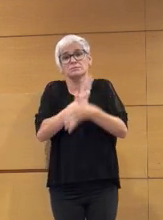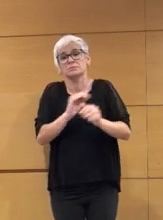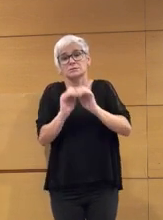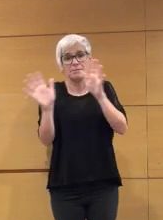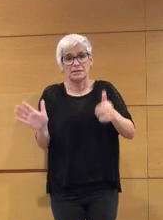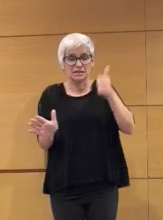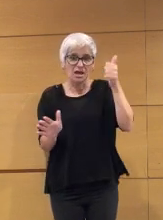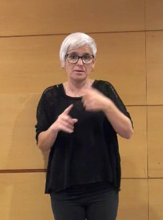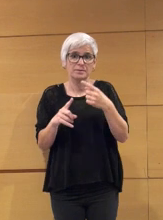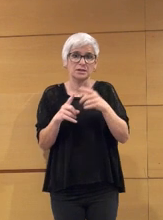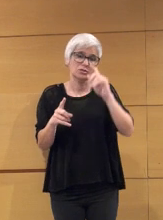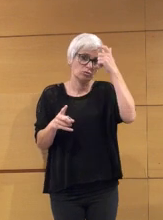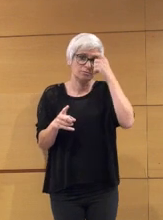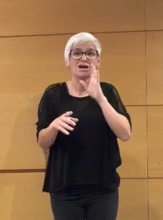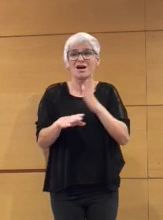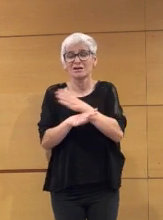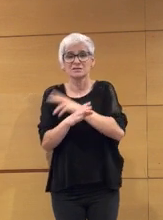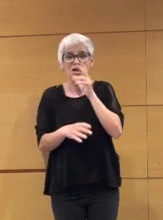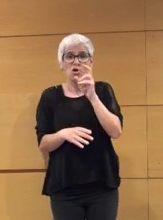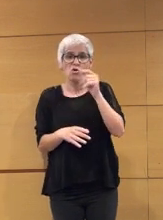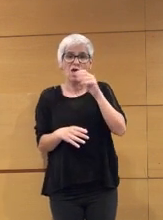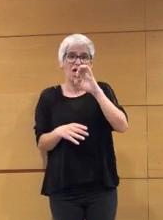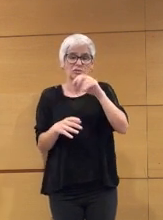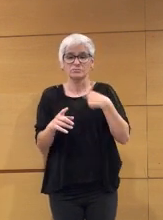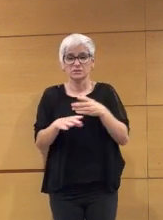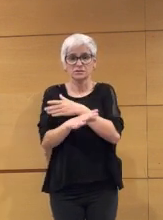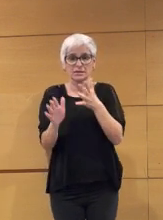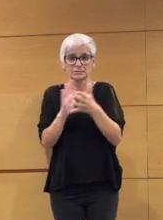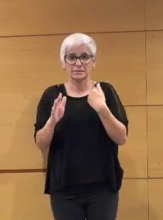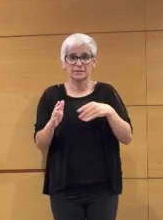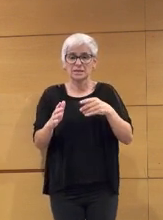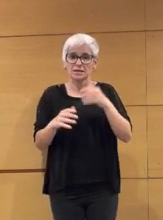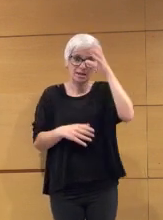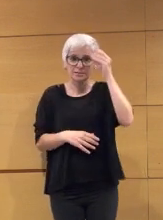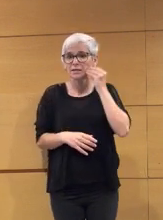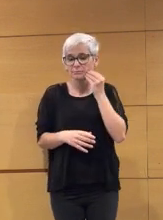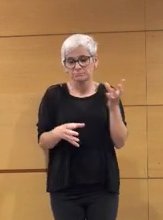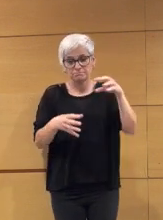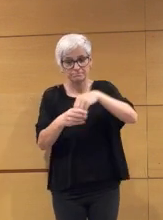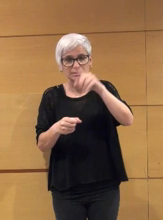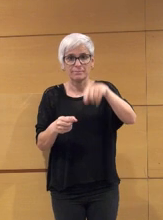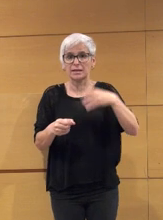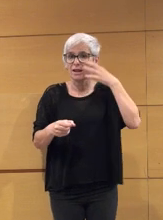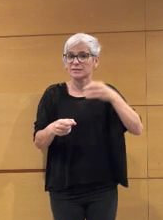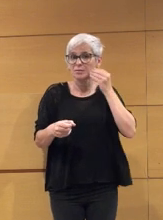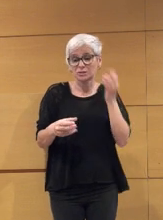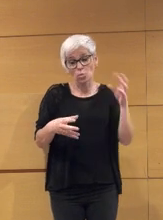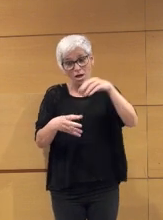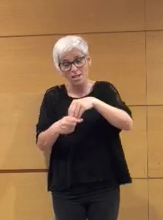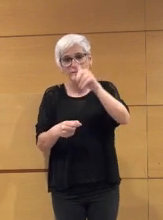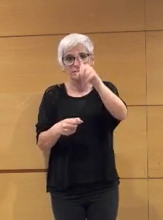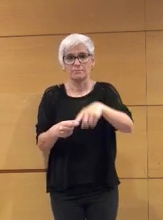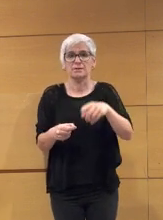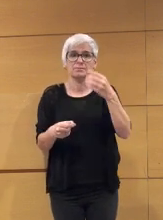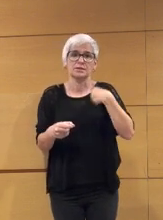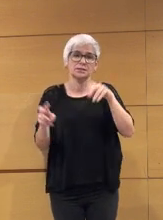que ens ha explicat l'Horacio, on s'integra també la intel·ligència artificial, s'integra també la realitat virtual, no?, i el